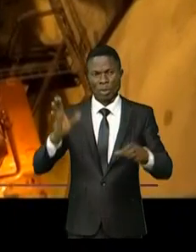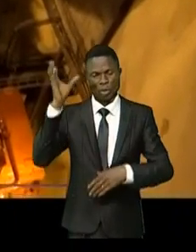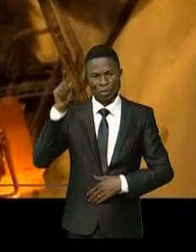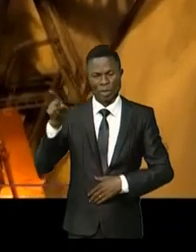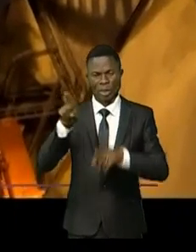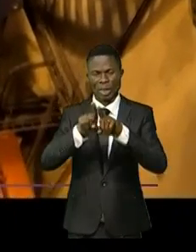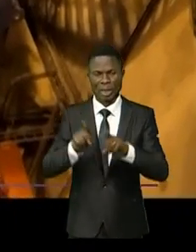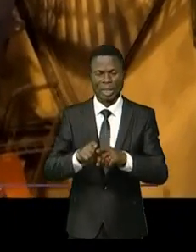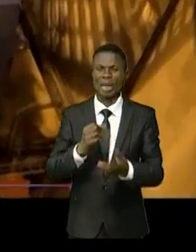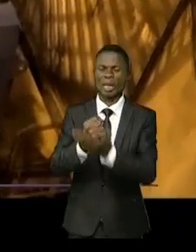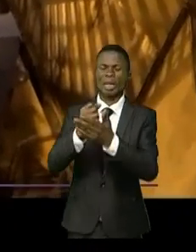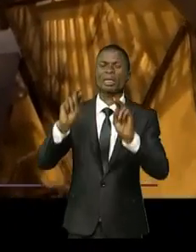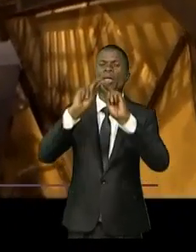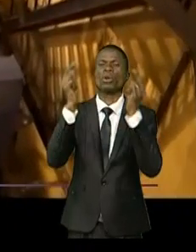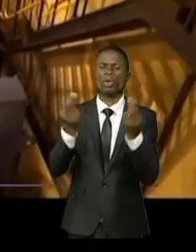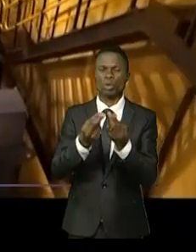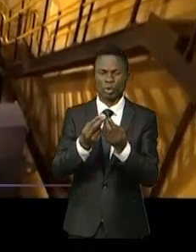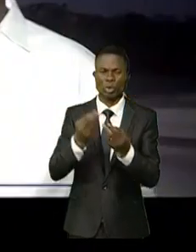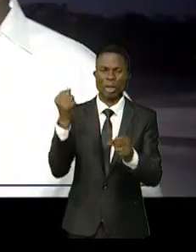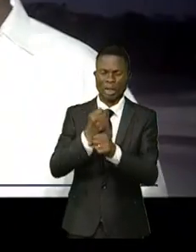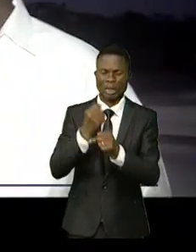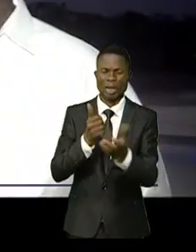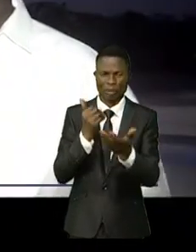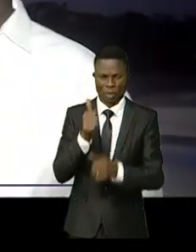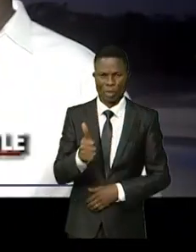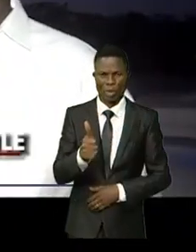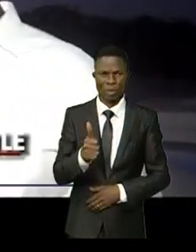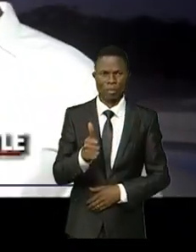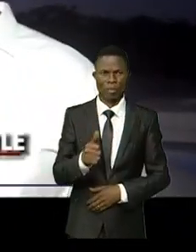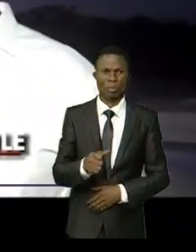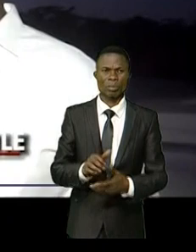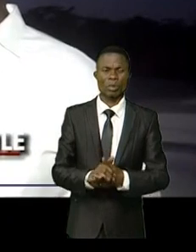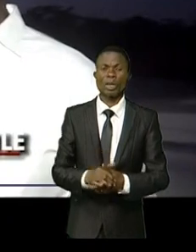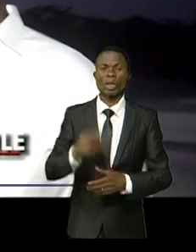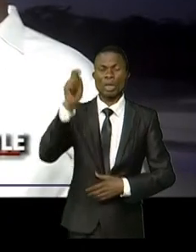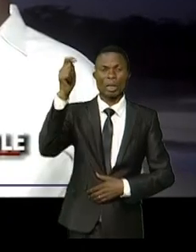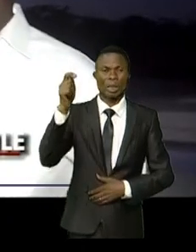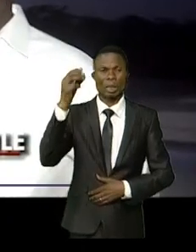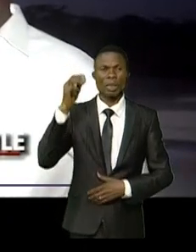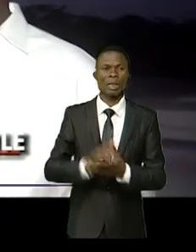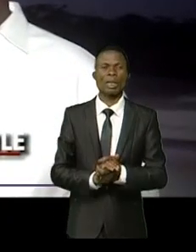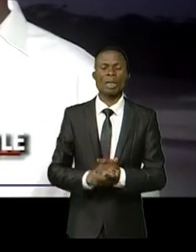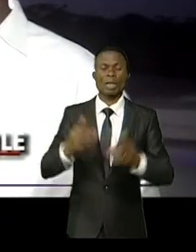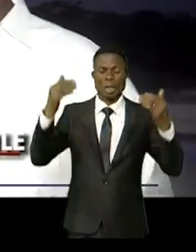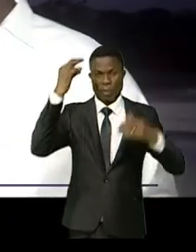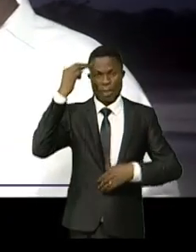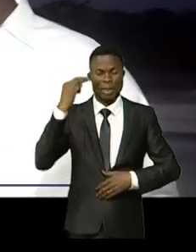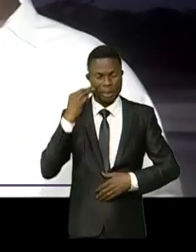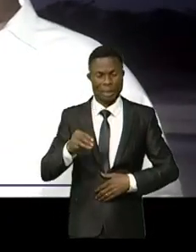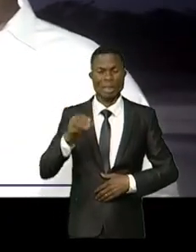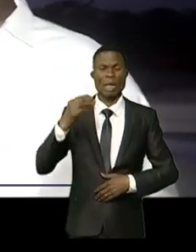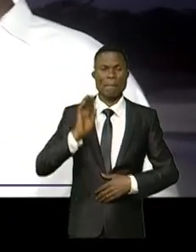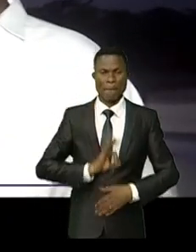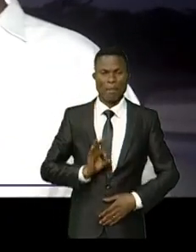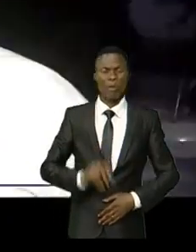groupes d'industriels, même au-delà des Haut-Tolé. Christophe Nanga, le guerrier que le chef de l'État aimerait avoir, il fait